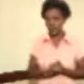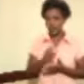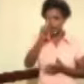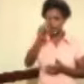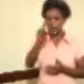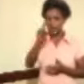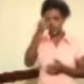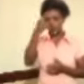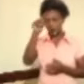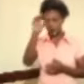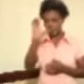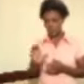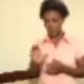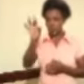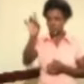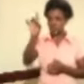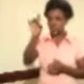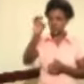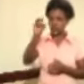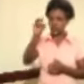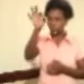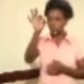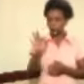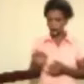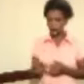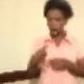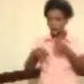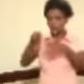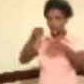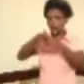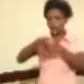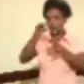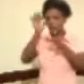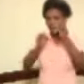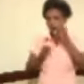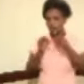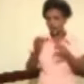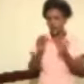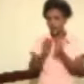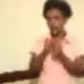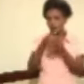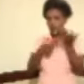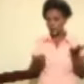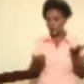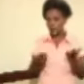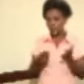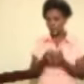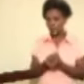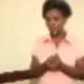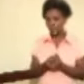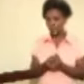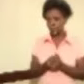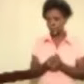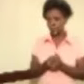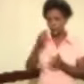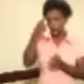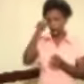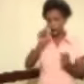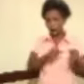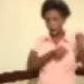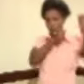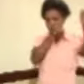ça, 80% allait pour la police. Donc, à qui ça que justice l'a travaillé? Et ce pouvoir